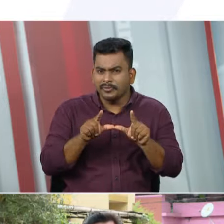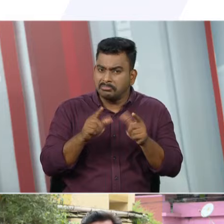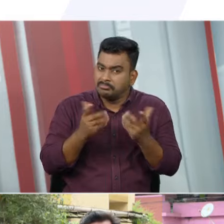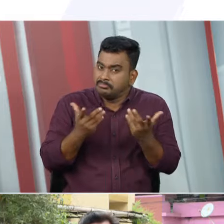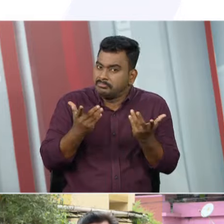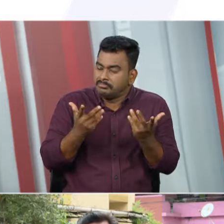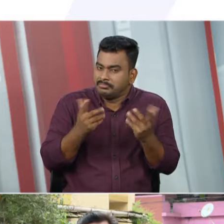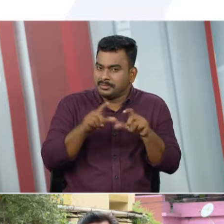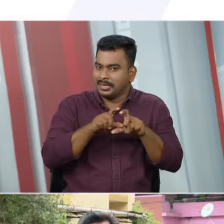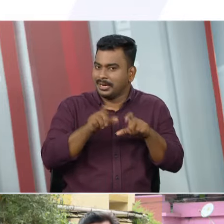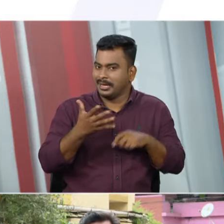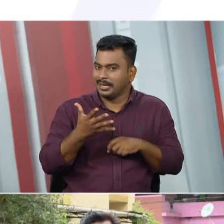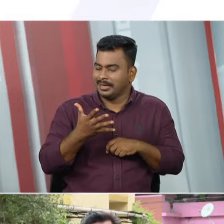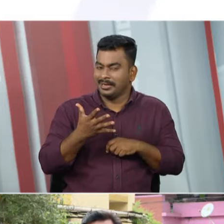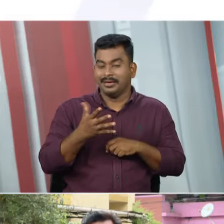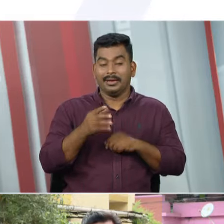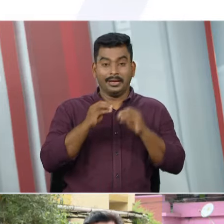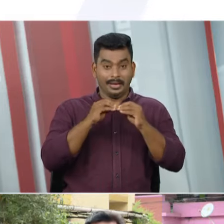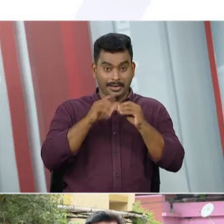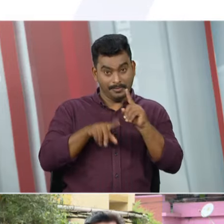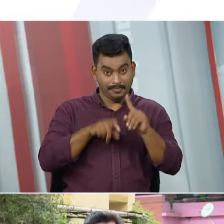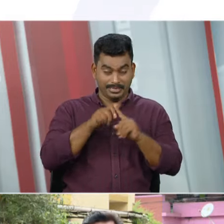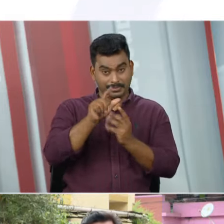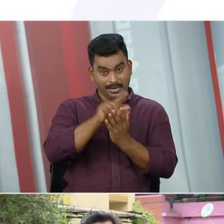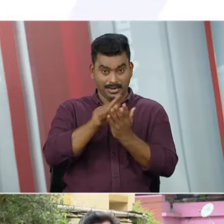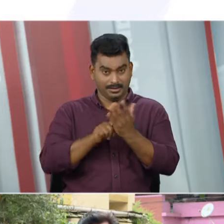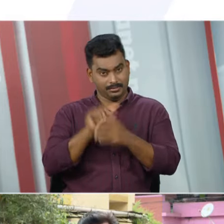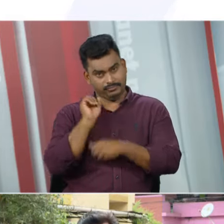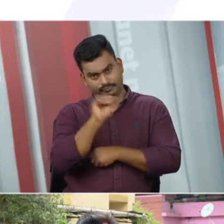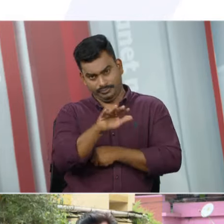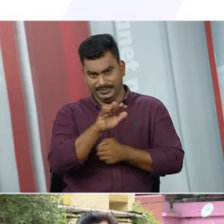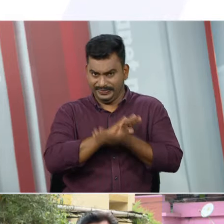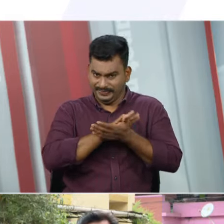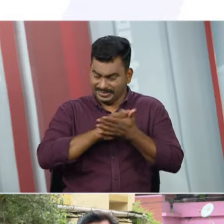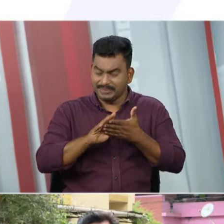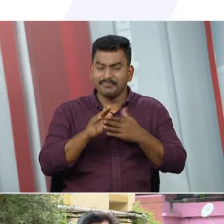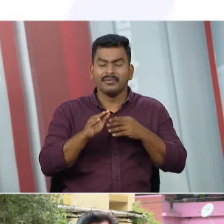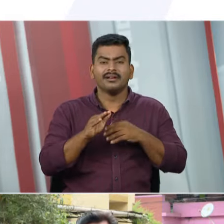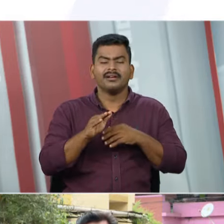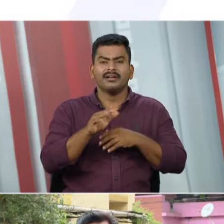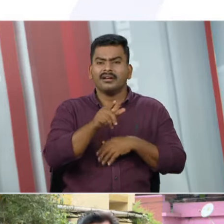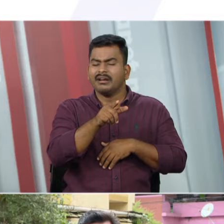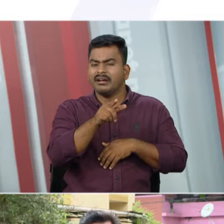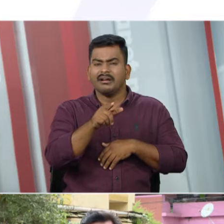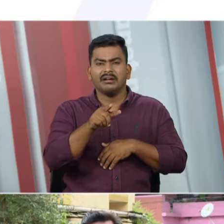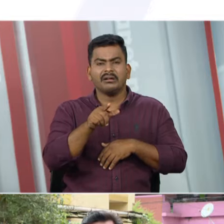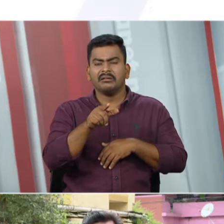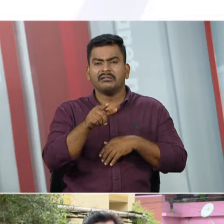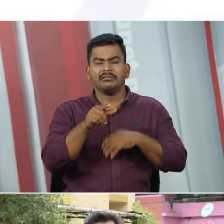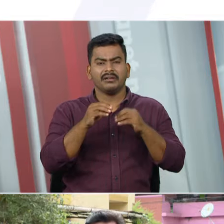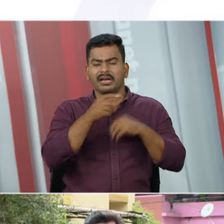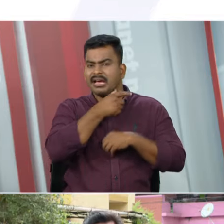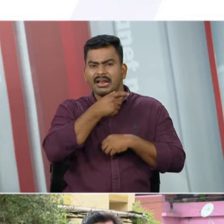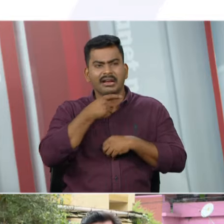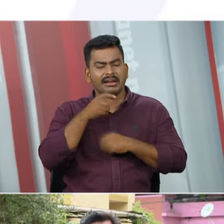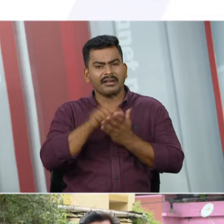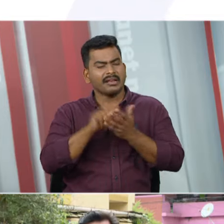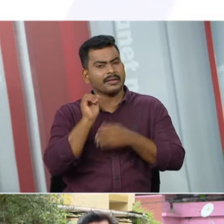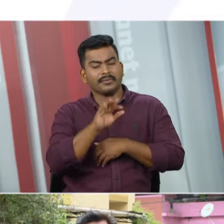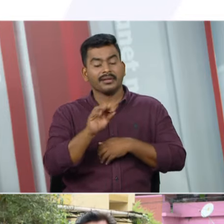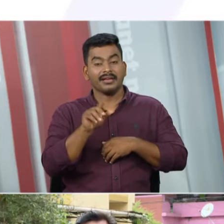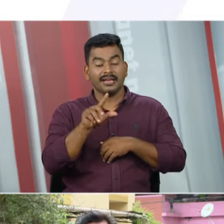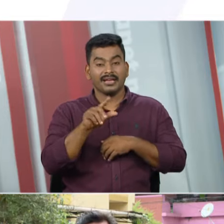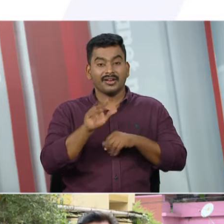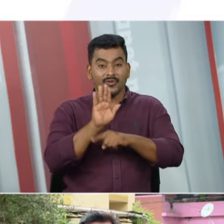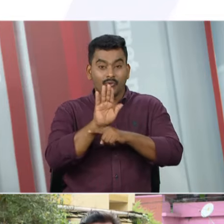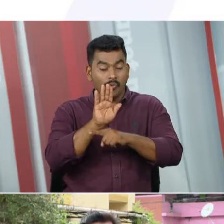ഇനിയും ഒരു അവ്യക്തത നിലനിൽക്കുന്നുണ്ട്. അങ്ങനെ ഒരു കത്ത് ഉണ്ടെങ്കിൽ അത് പുറത്തു വിടണം എന്നൊരാവശ്യം ഇപ്പോൾ തന്നെ ഉയർന്നു വന്നിട്ടുണ്ട്. പ്രതിപക്ഷ നേതാവ് താൻ അയച്ച കത്തൊക്കെ പുറത്തു വിട്ടുകൊണ്ട്